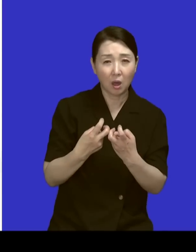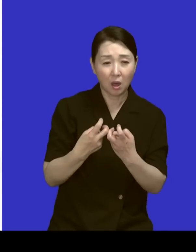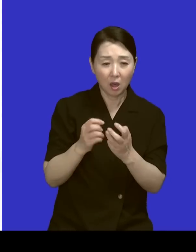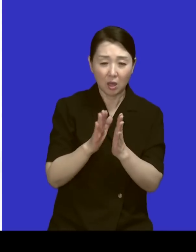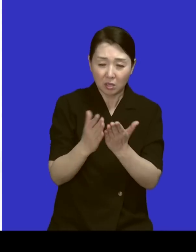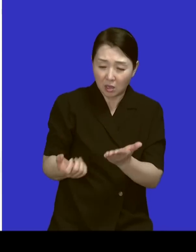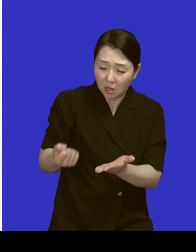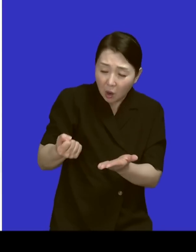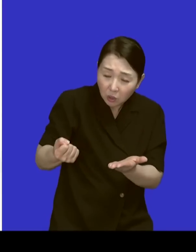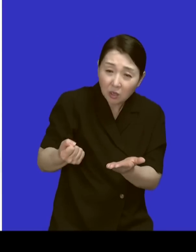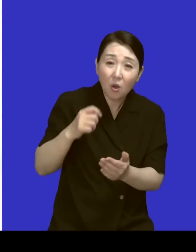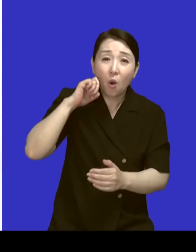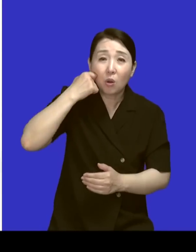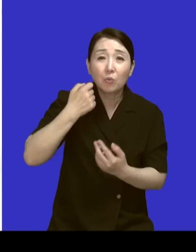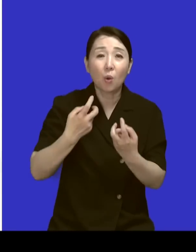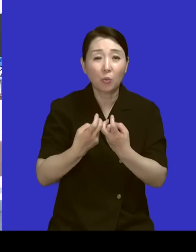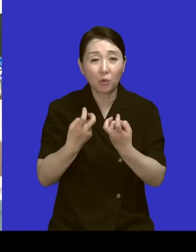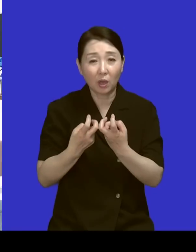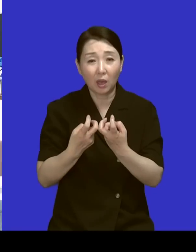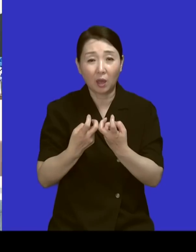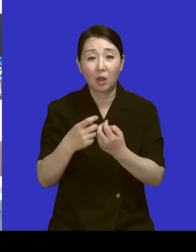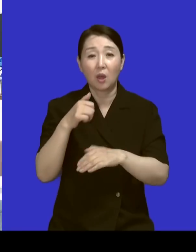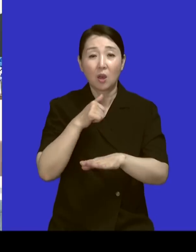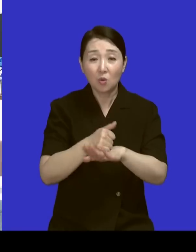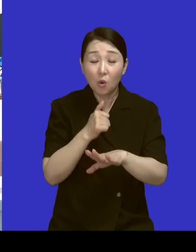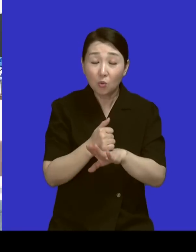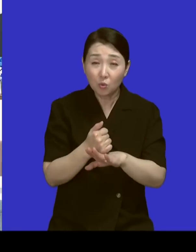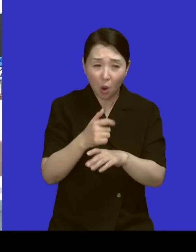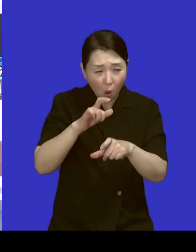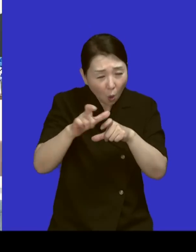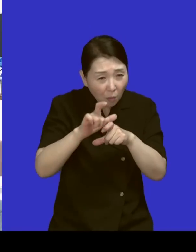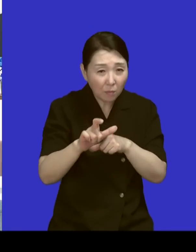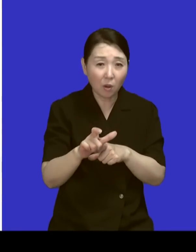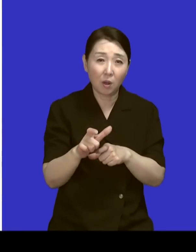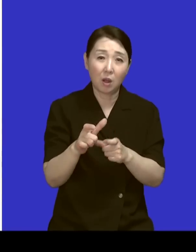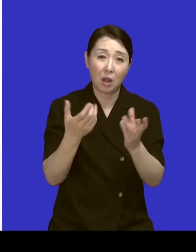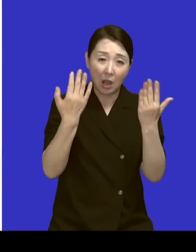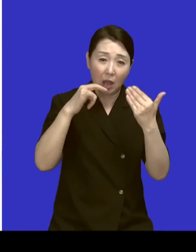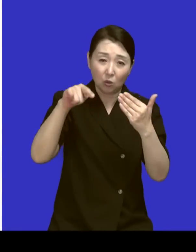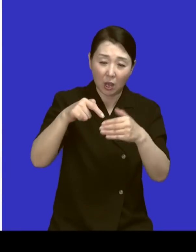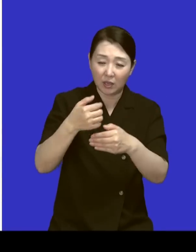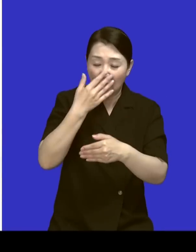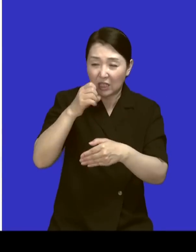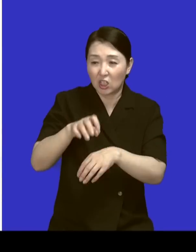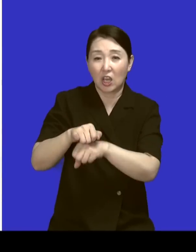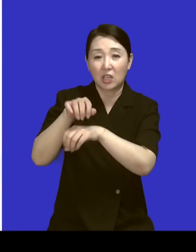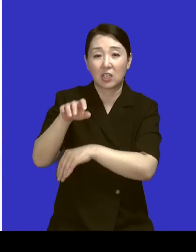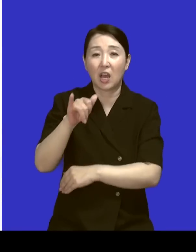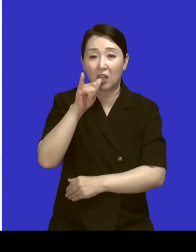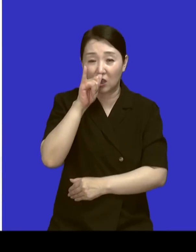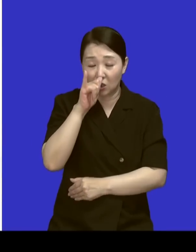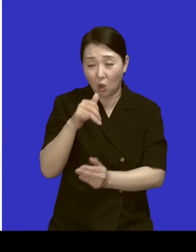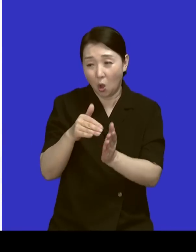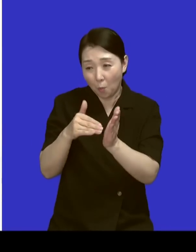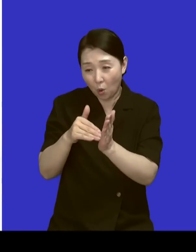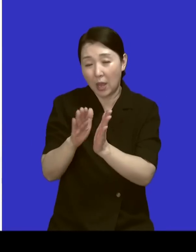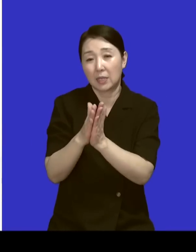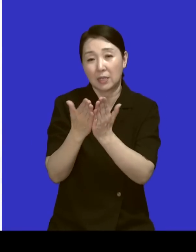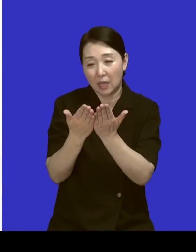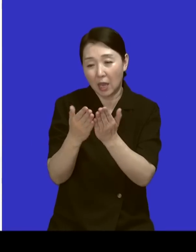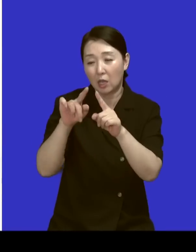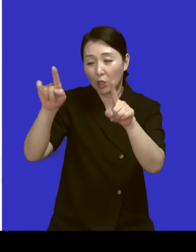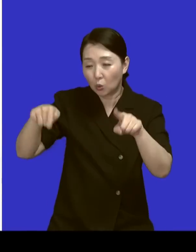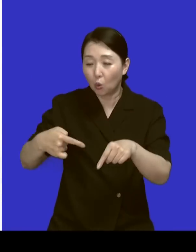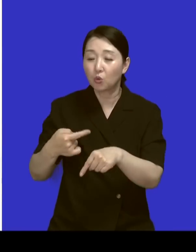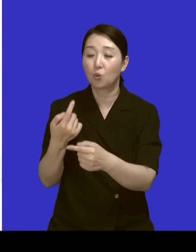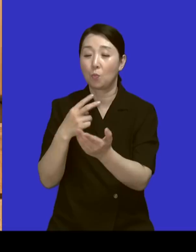없는데라고 생각하다가 고민 끝에 학교에 쓰레기장이 있었거든요, 구석에. 네. 거기다 책하고 노트를 몰래 숨겨놓고 숨겼어요. 예. 그렇게 오고